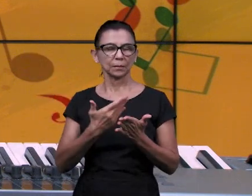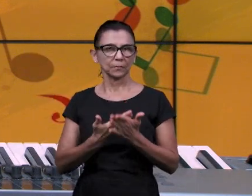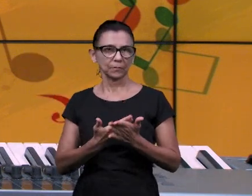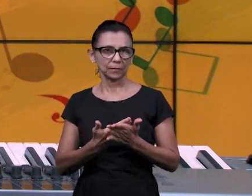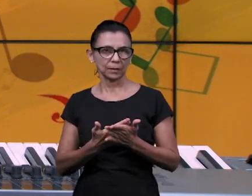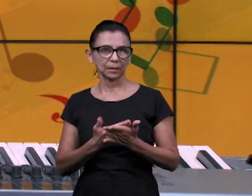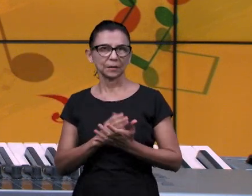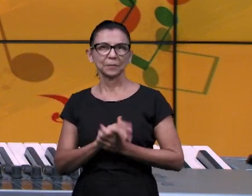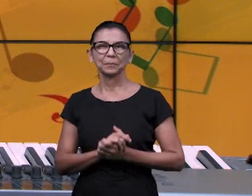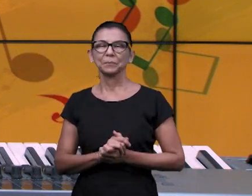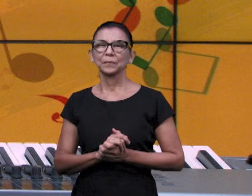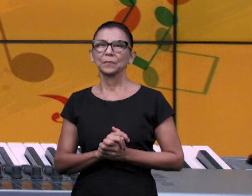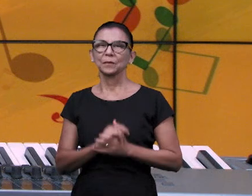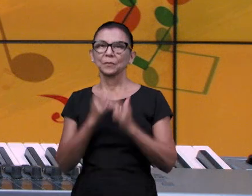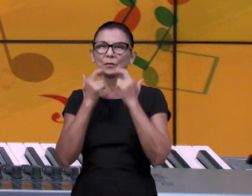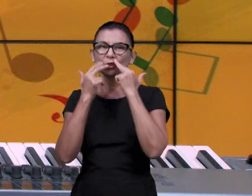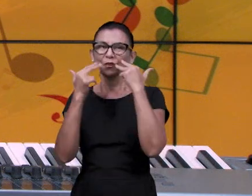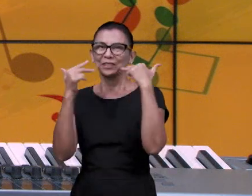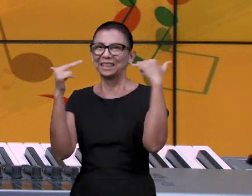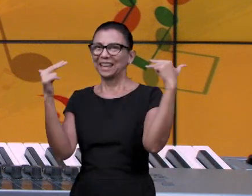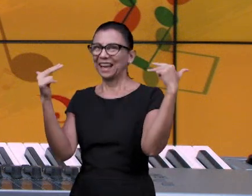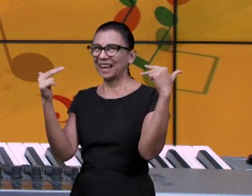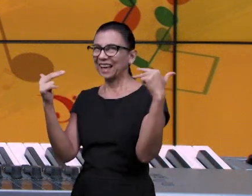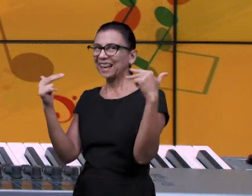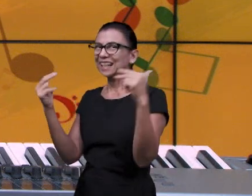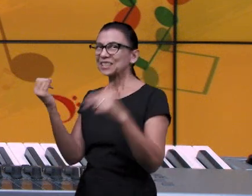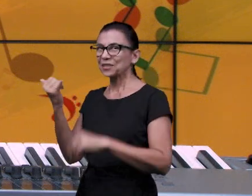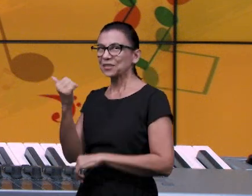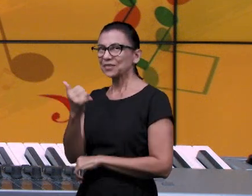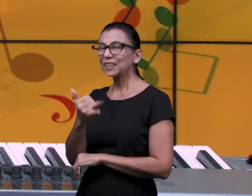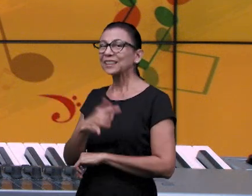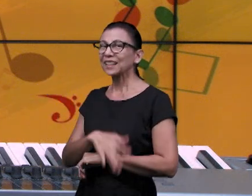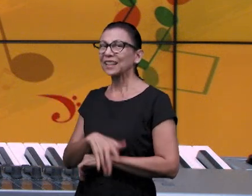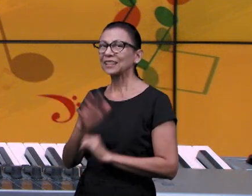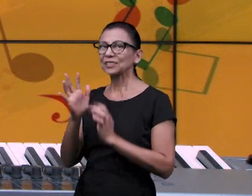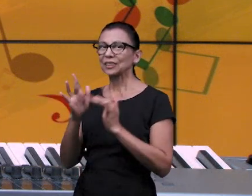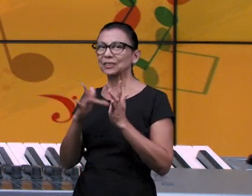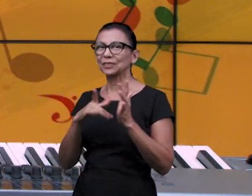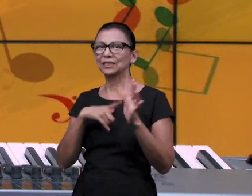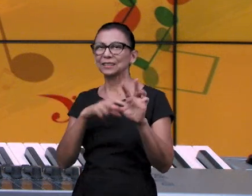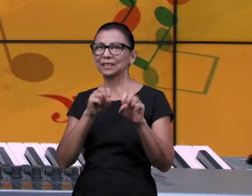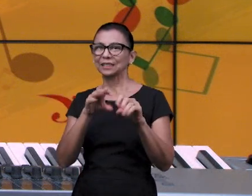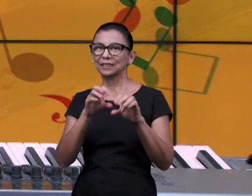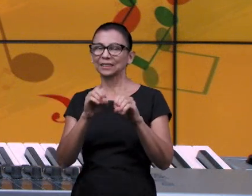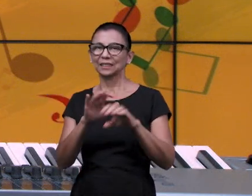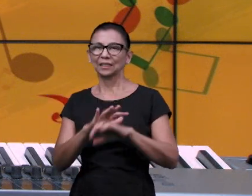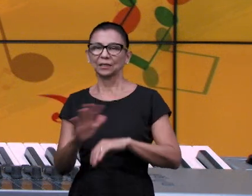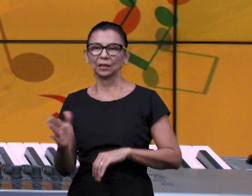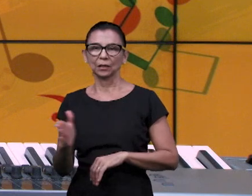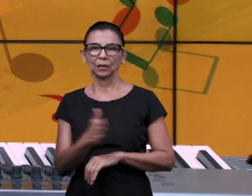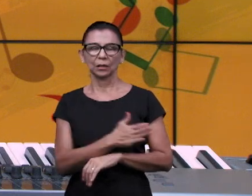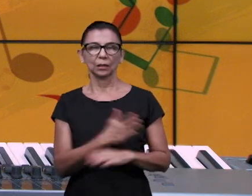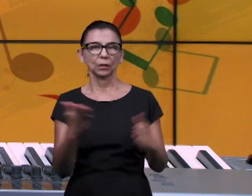quelque chose à vous raconter que le Seigneur Jésus nous a enseigné. Aujourd'hui, nous allons parler sur les